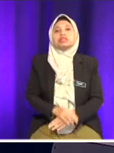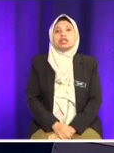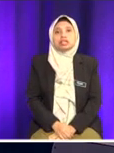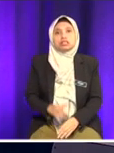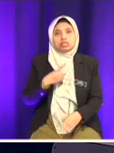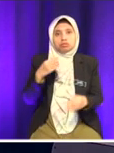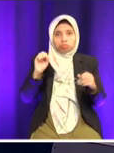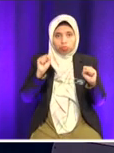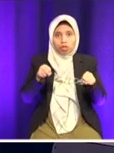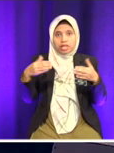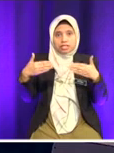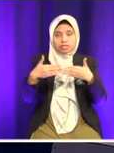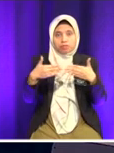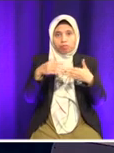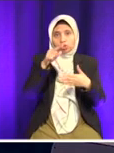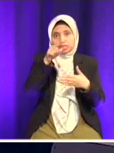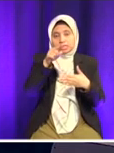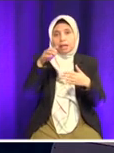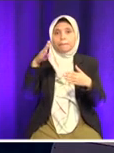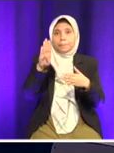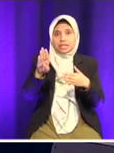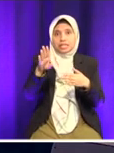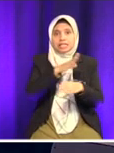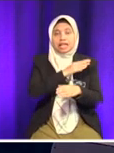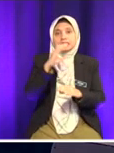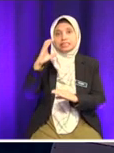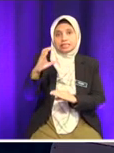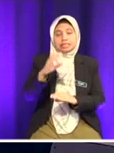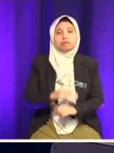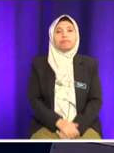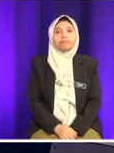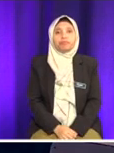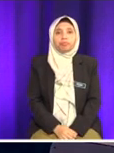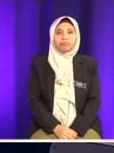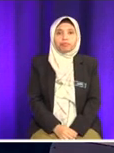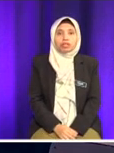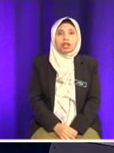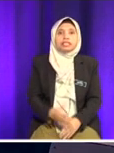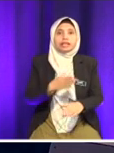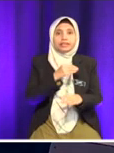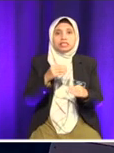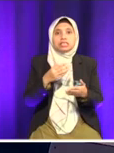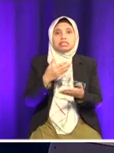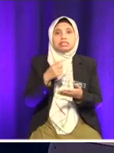B kemudian kita sambung titik si contohnya oke Panjang